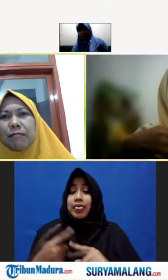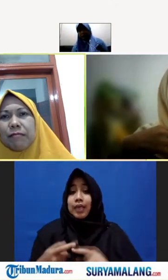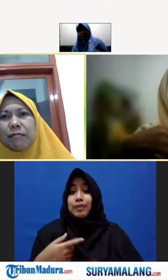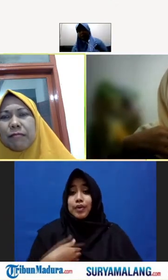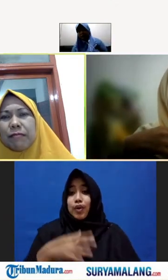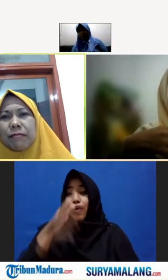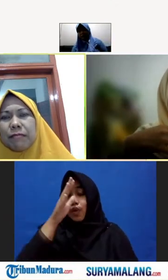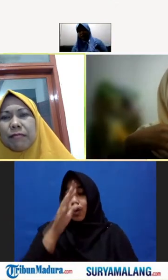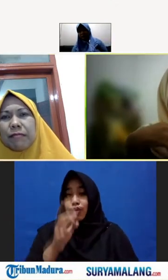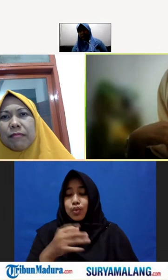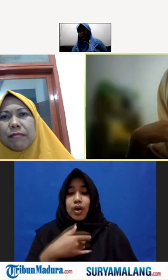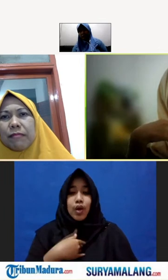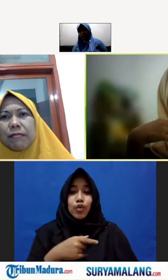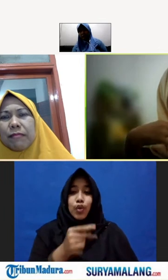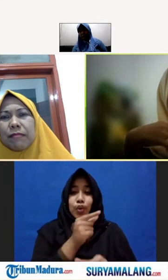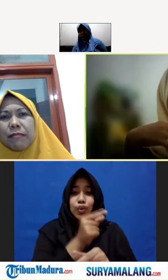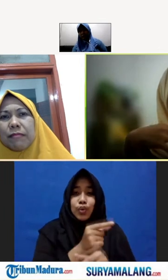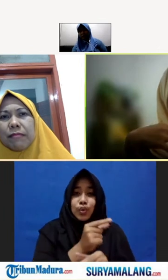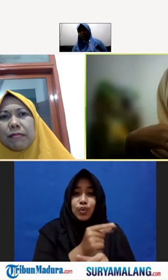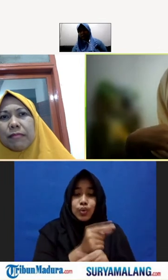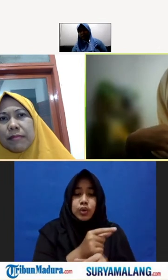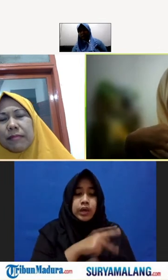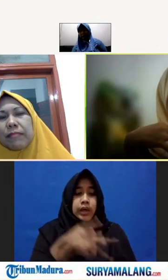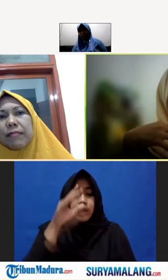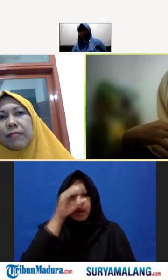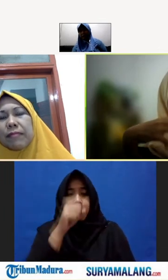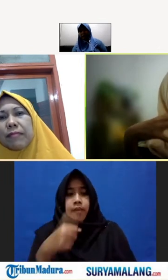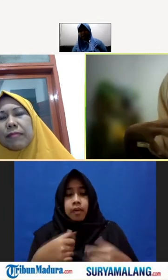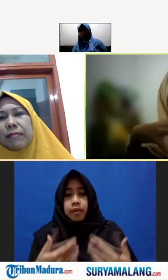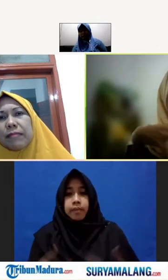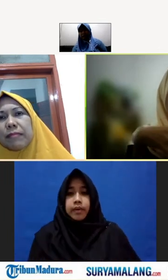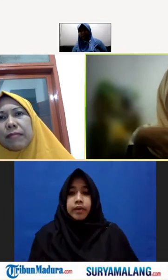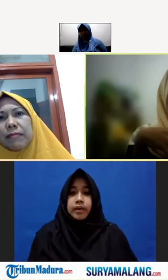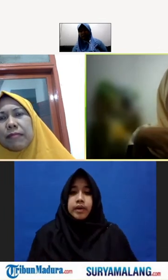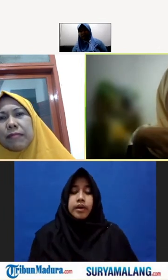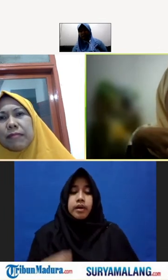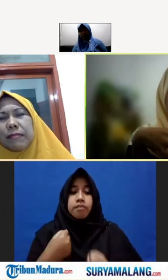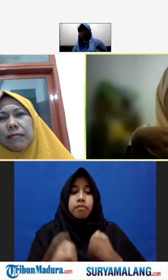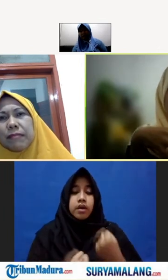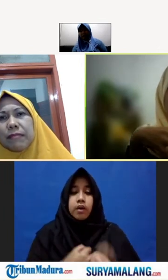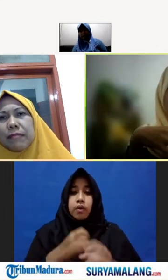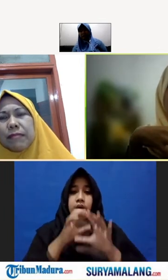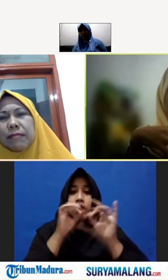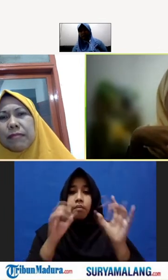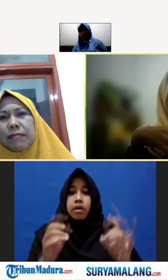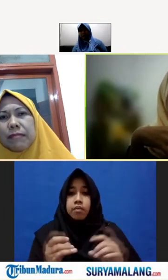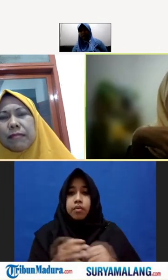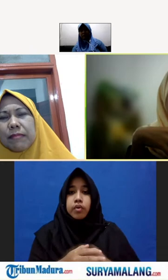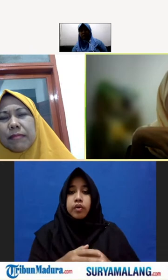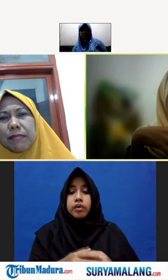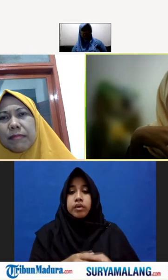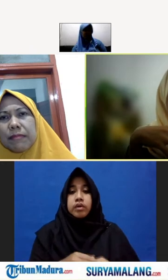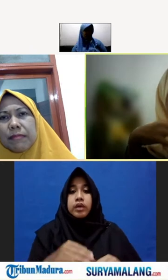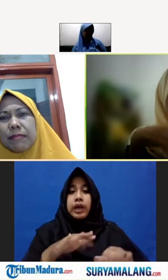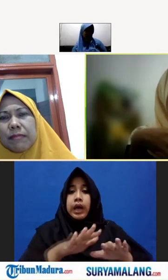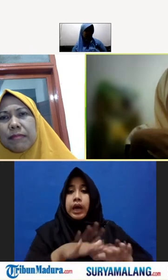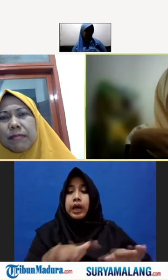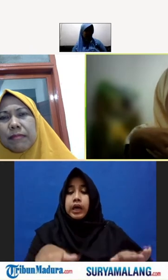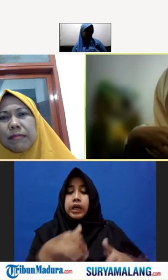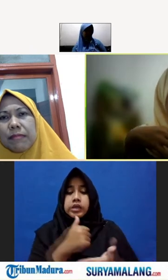guru yang perlu kita pahamin adalah perilaku apapun yang ditunjukkan oleh anak